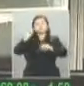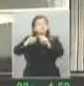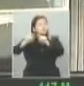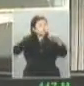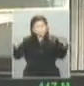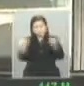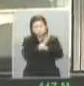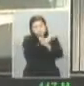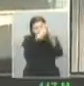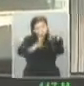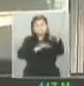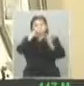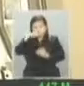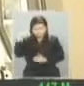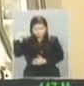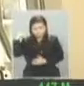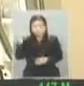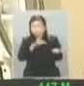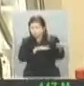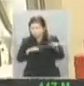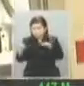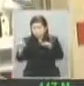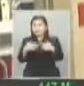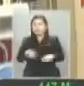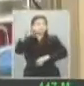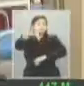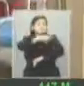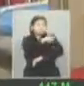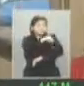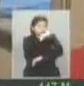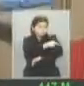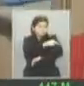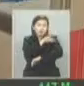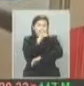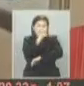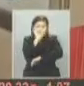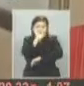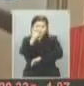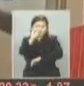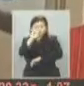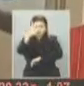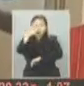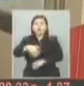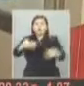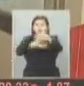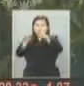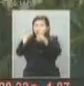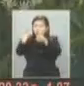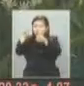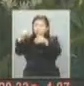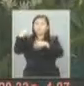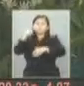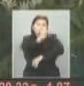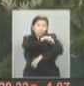ไปทั่วประเทศขณะเดียวกันให้สถานพยาบาลทั่วประเทศ875แห่งเตรียมห้องฉุกเฉินและมีแพทย์ผู้เชี่ยวชาญต